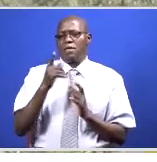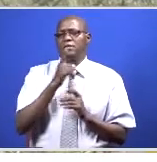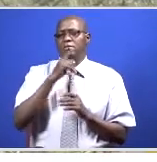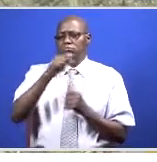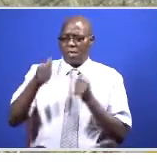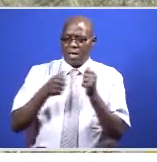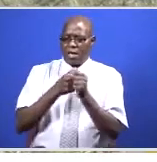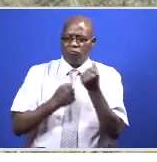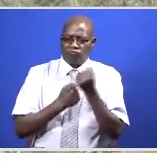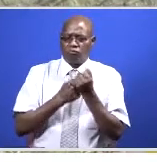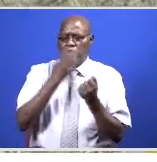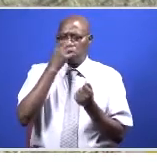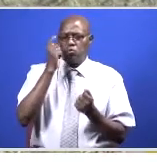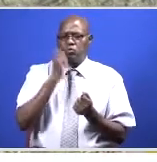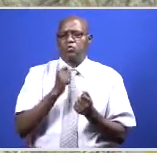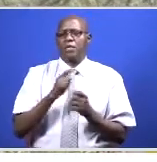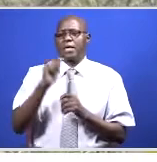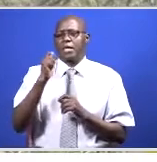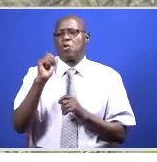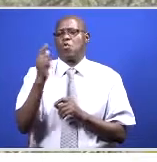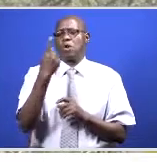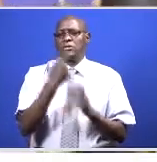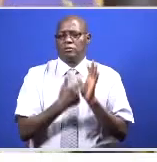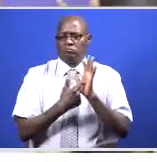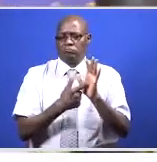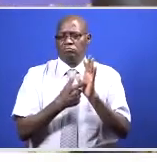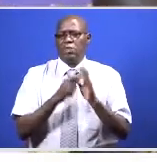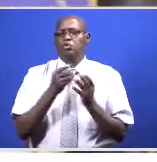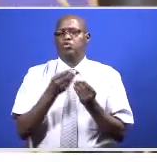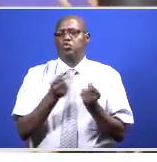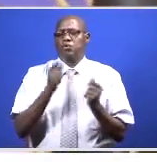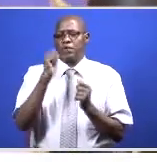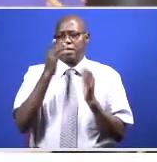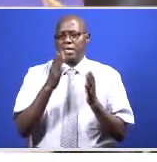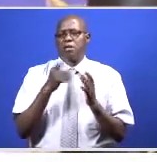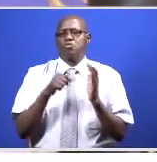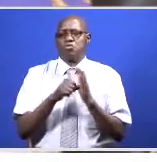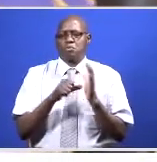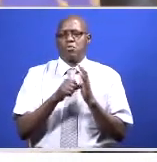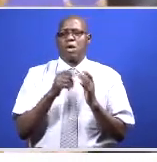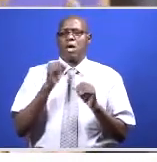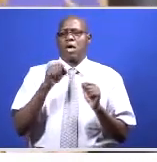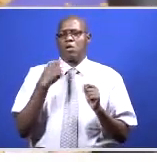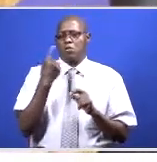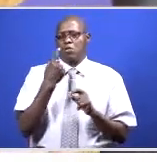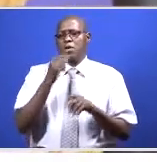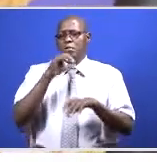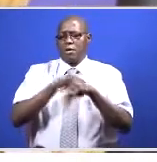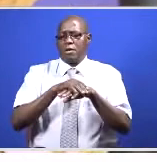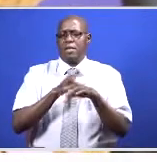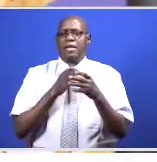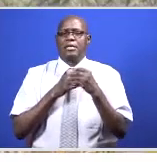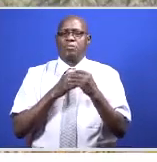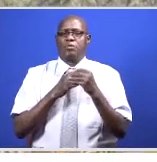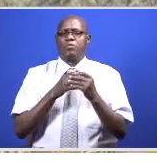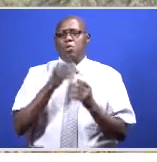Ruto and Kenya Kwanza, revealing that the solutions for Kenyans' problems could only be found under the leadership of William